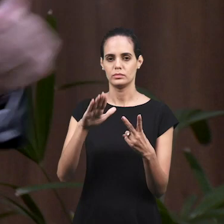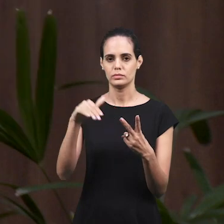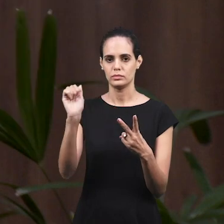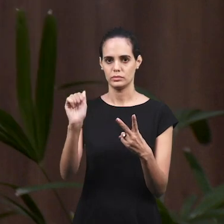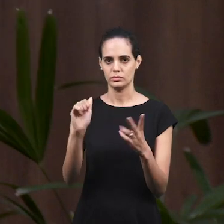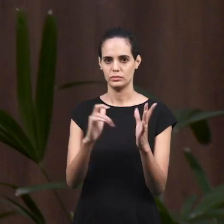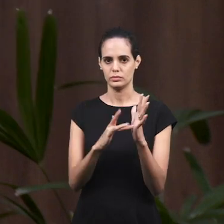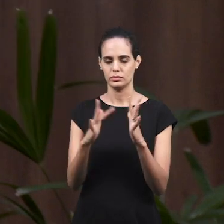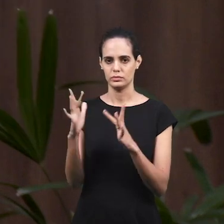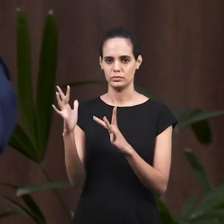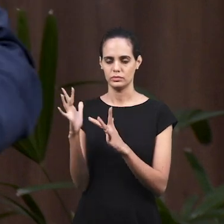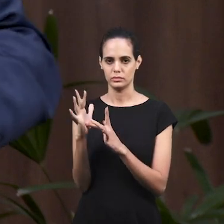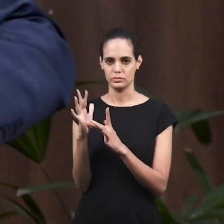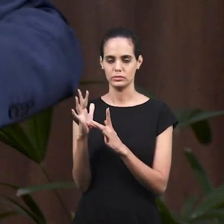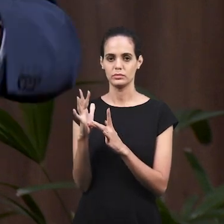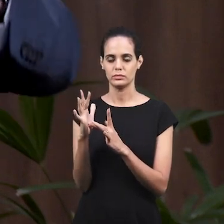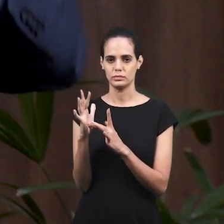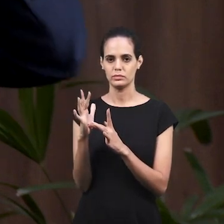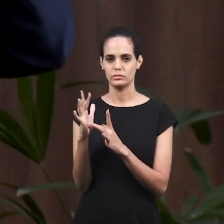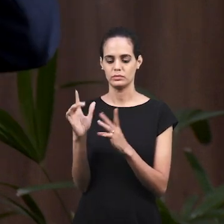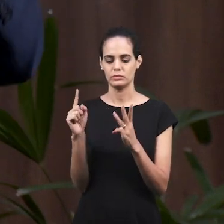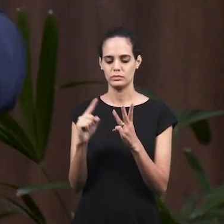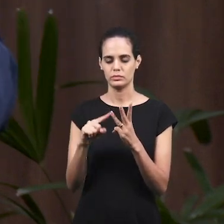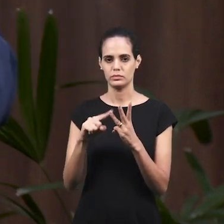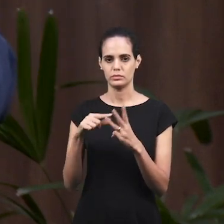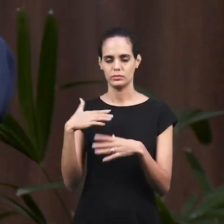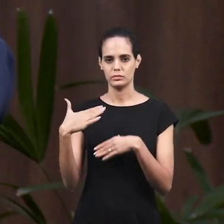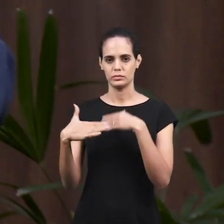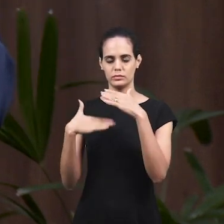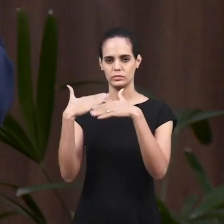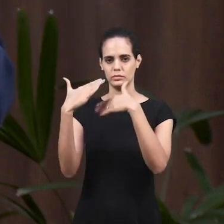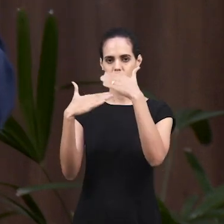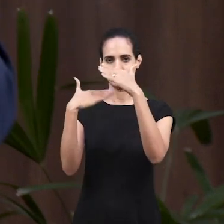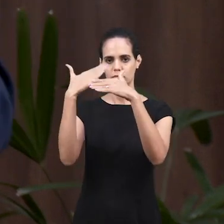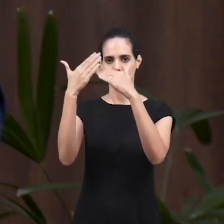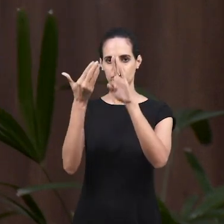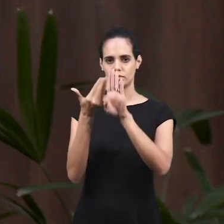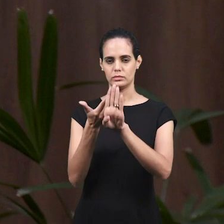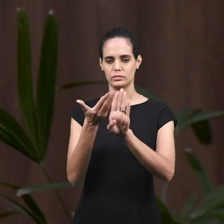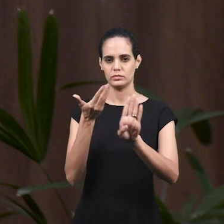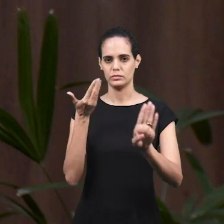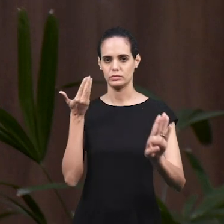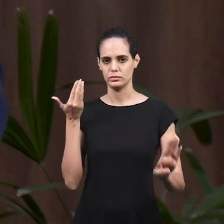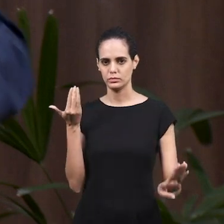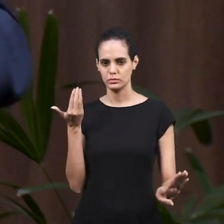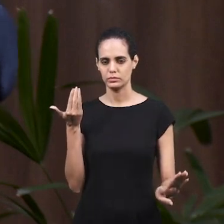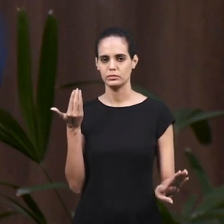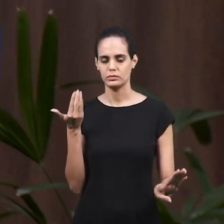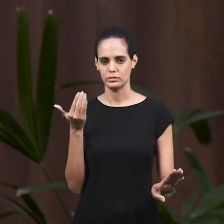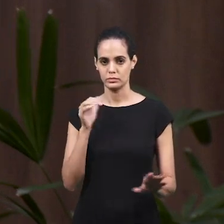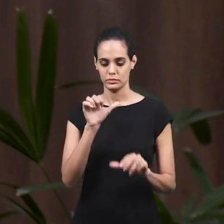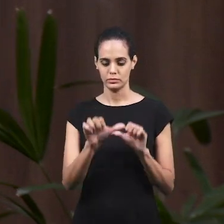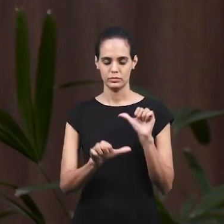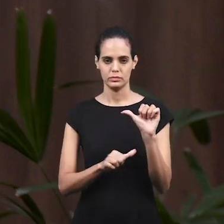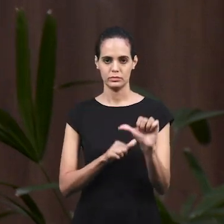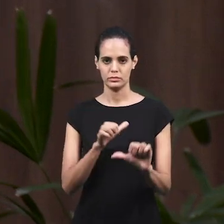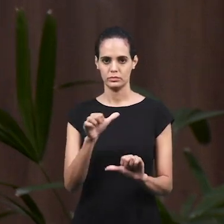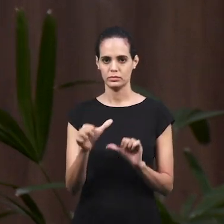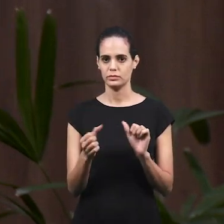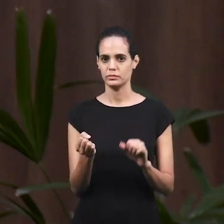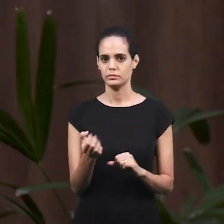Dieu Père, dans l'appel qui est fait par le Fils Jésus et dans le processus